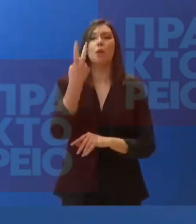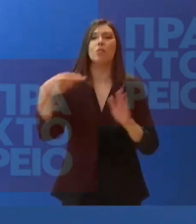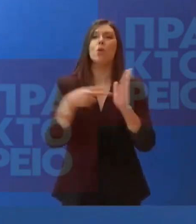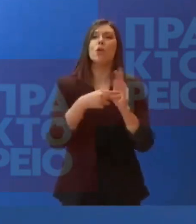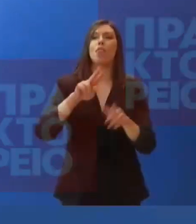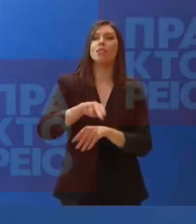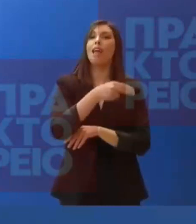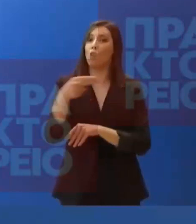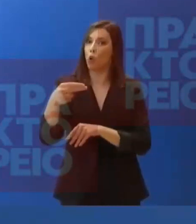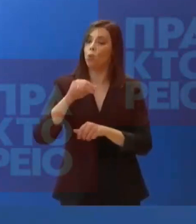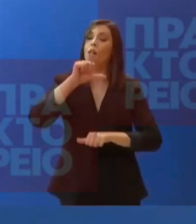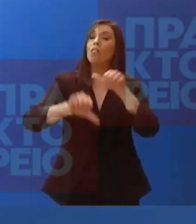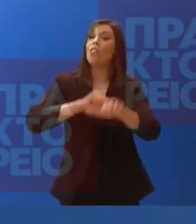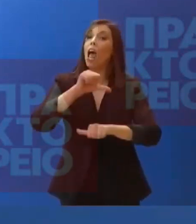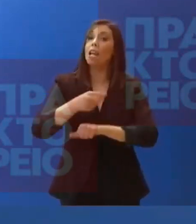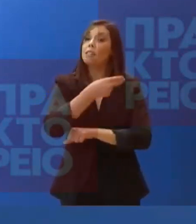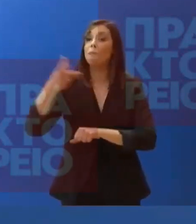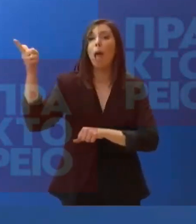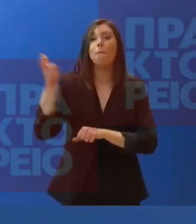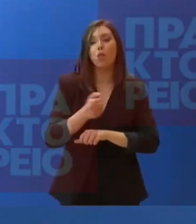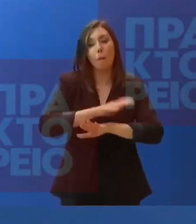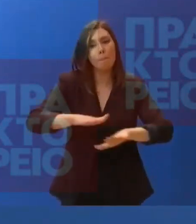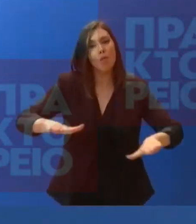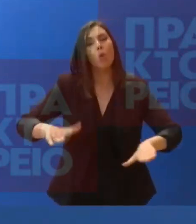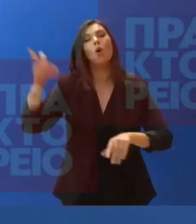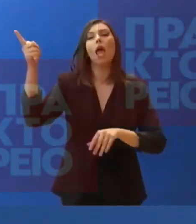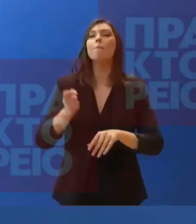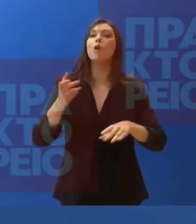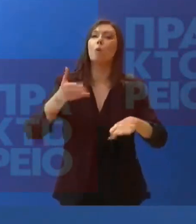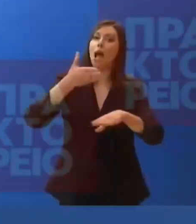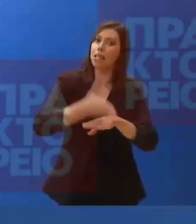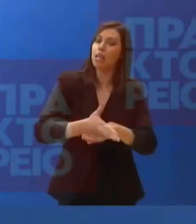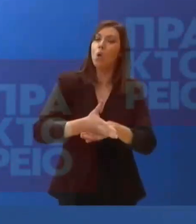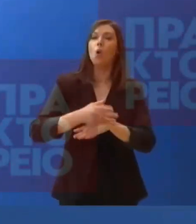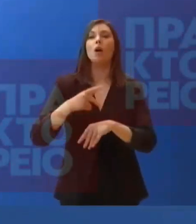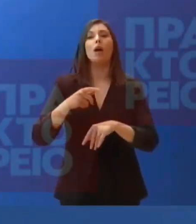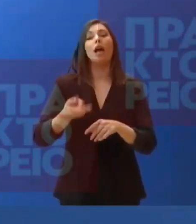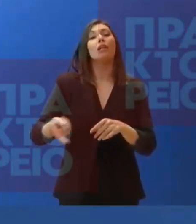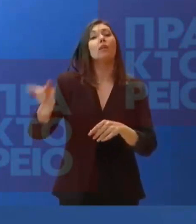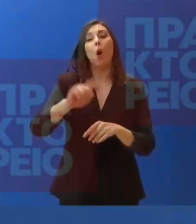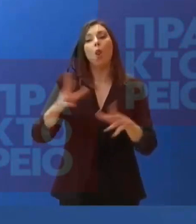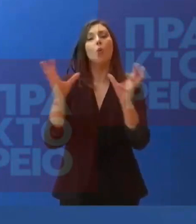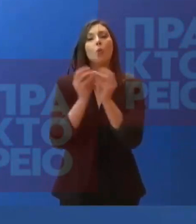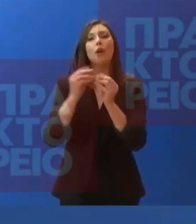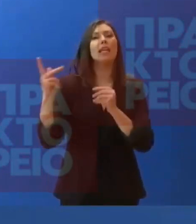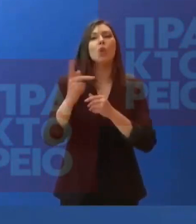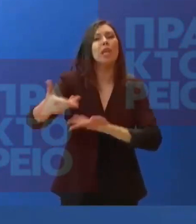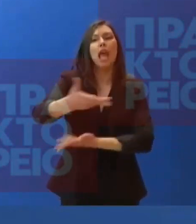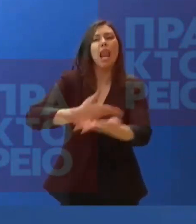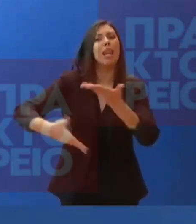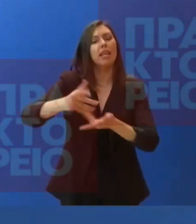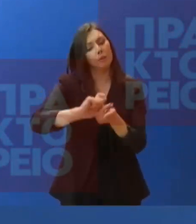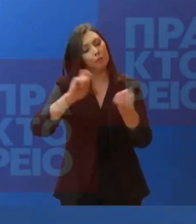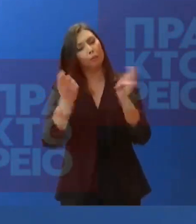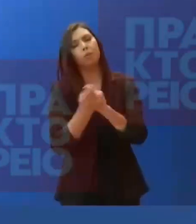στα πεδόματα παιδιού και ενικίου, όπως και στο κοινωνικό επίδομα αλληλεγγύης που μετονομάζεται σε ελάχιστο εγγυημένο εισόδημα.